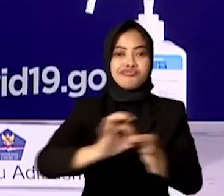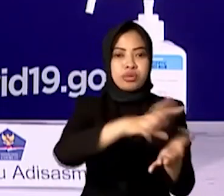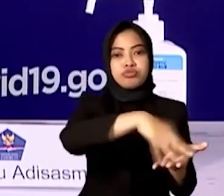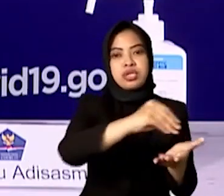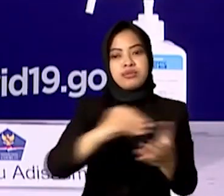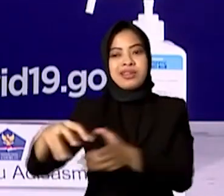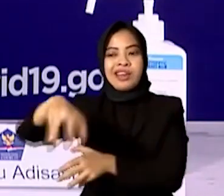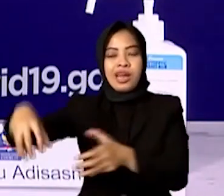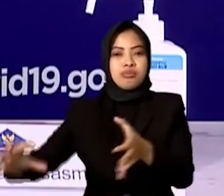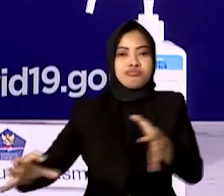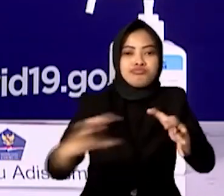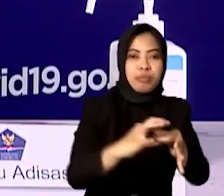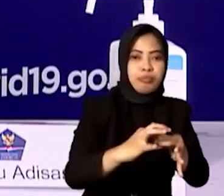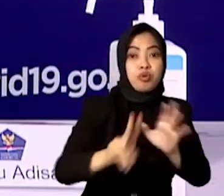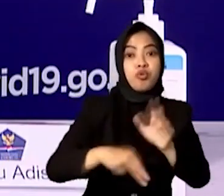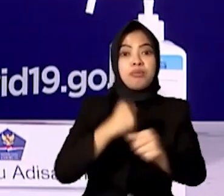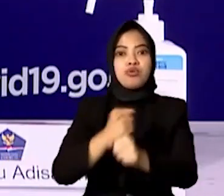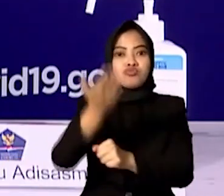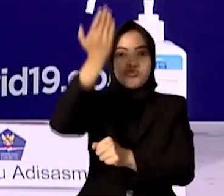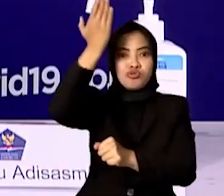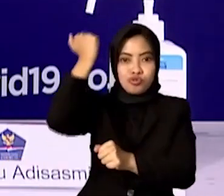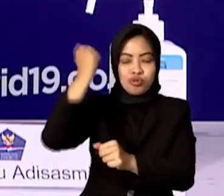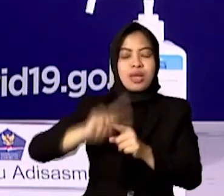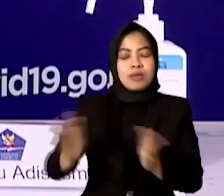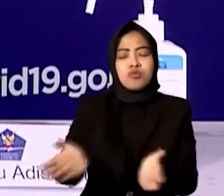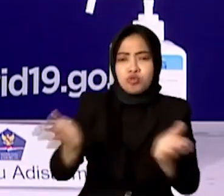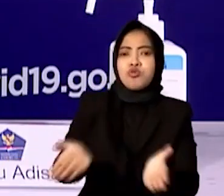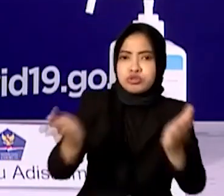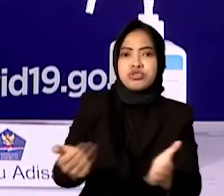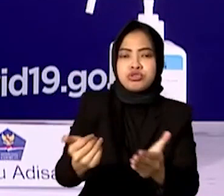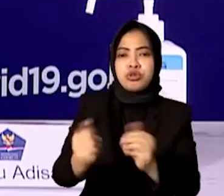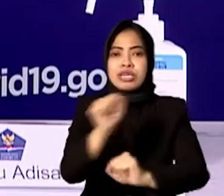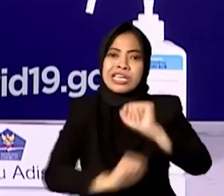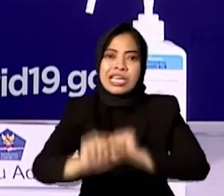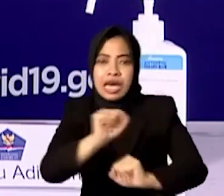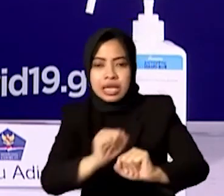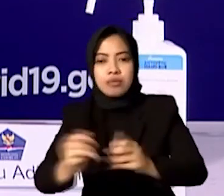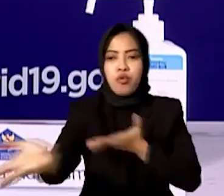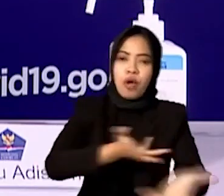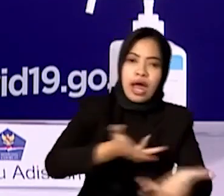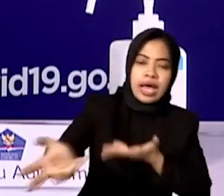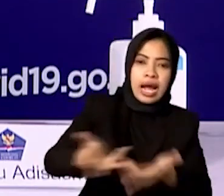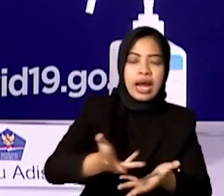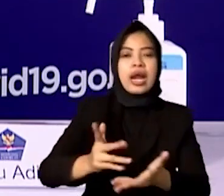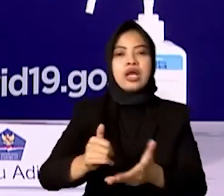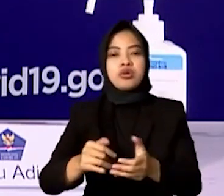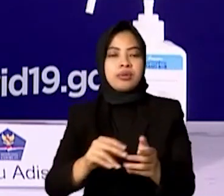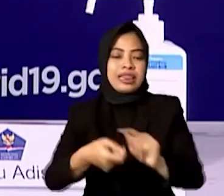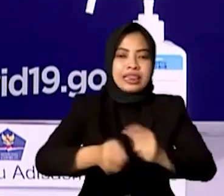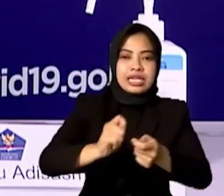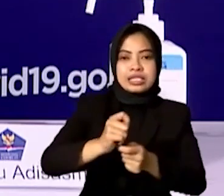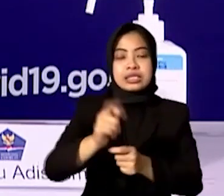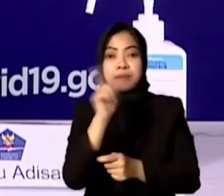pusat dua minggu yang lalu kami terus mendorong agar pelaksanaan racing testing dan